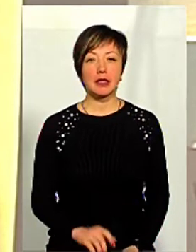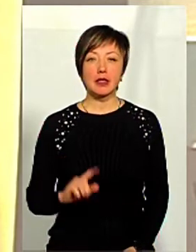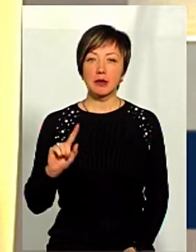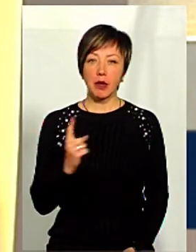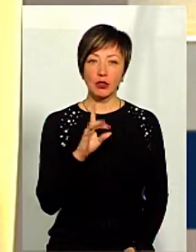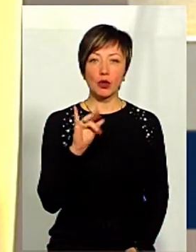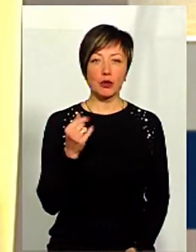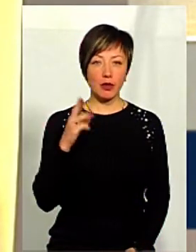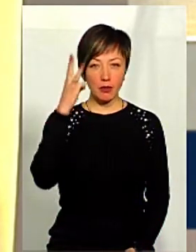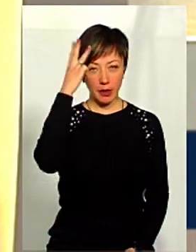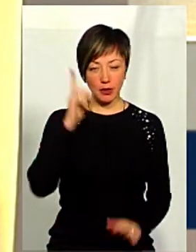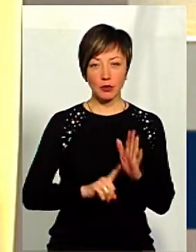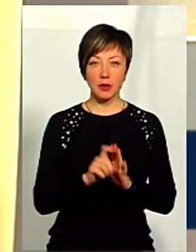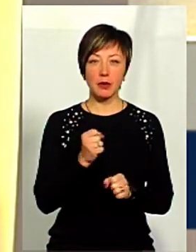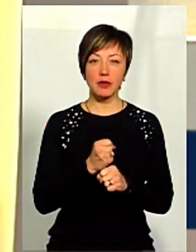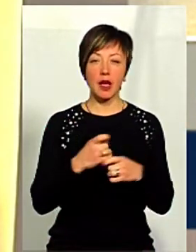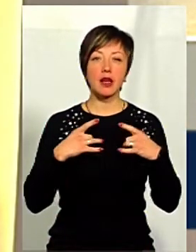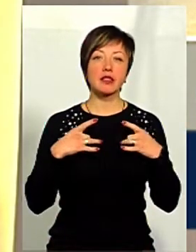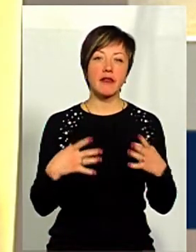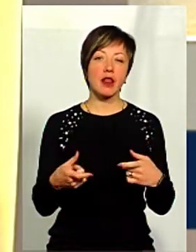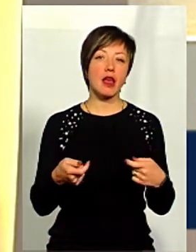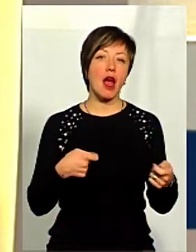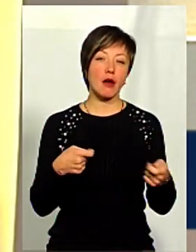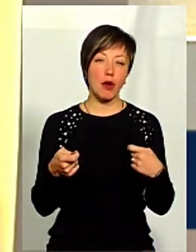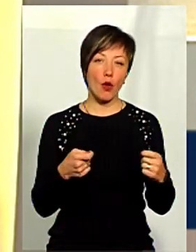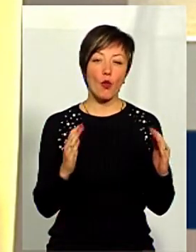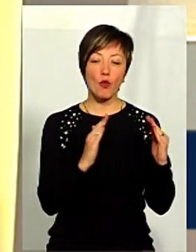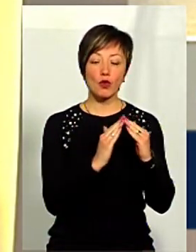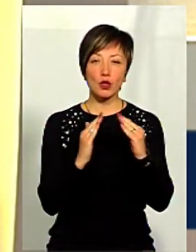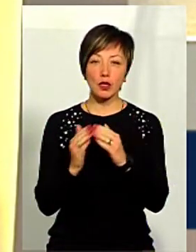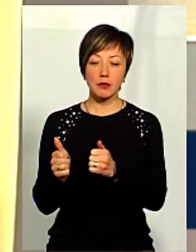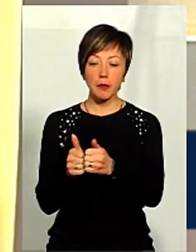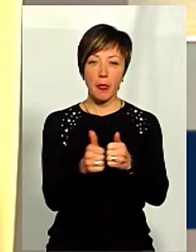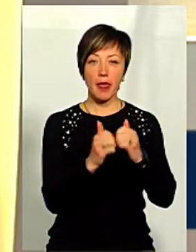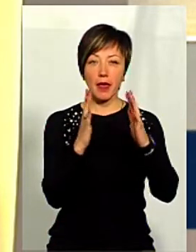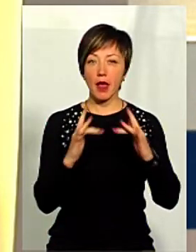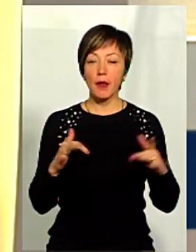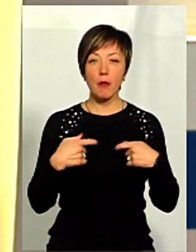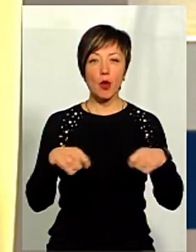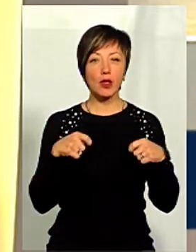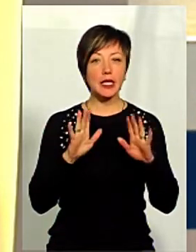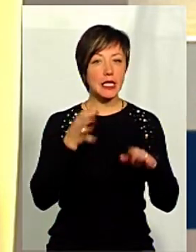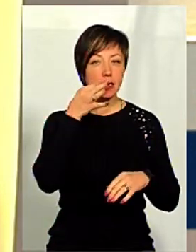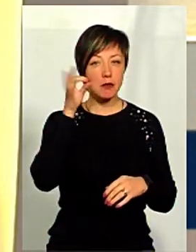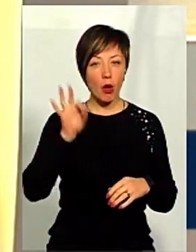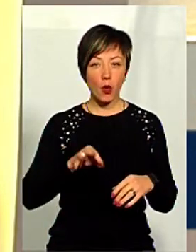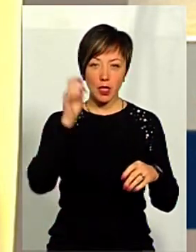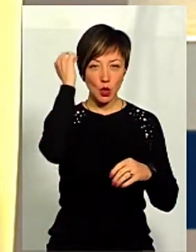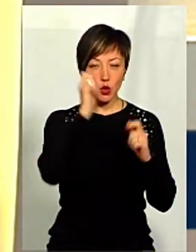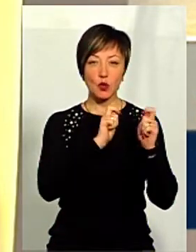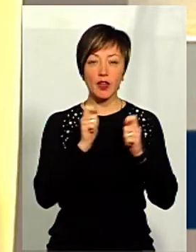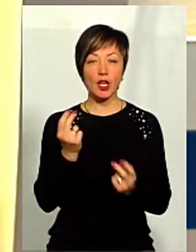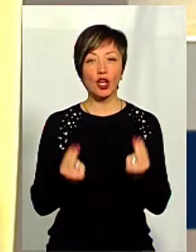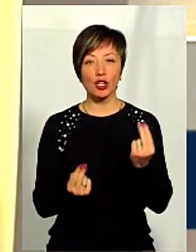З 1 грудня у Хмельницькому запрацював різдвяний ярмарок. У будиночках навколо ялинки продають не тільки смаколики, сувеніри,